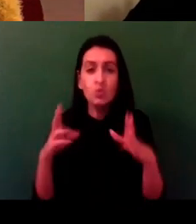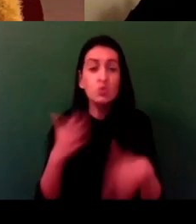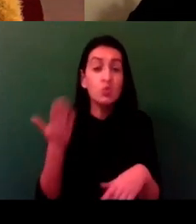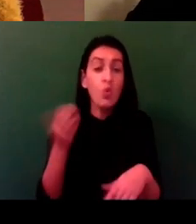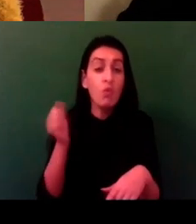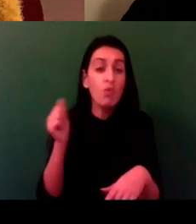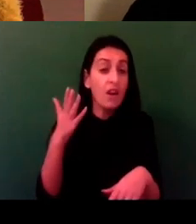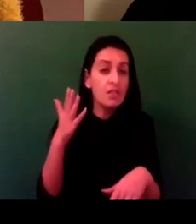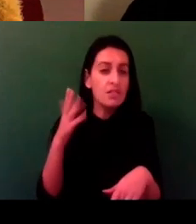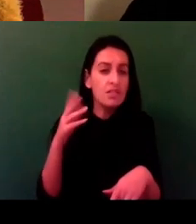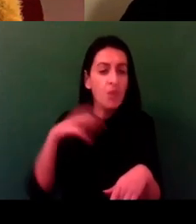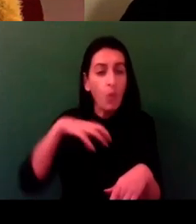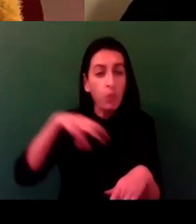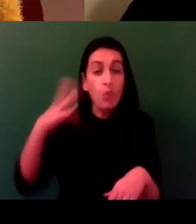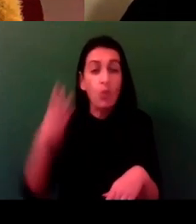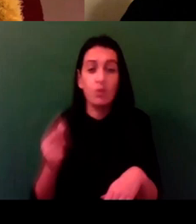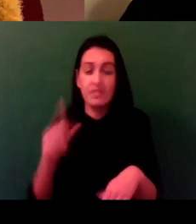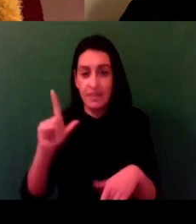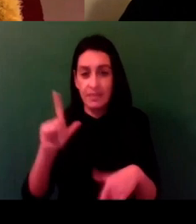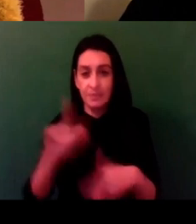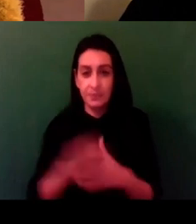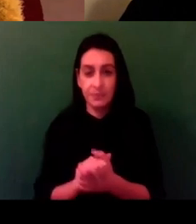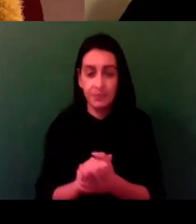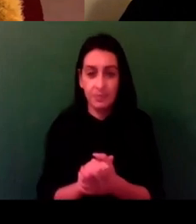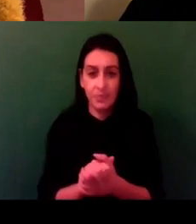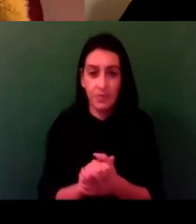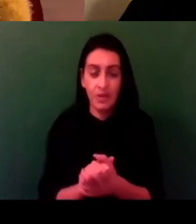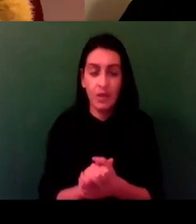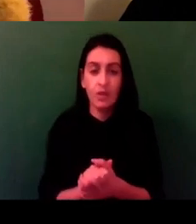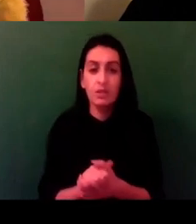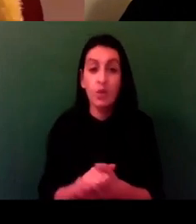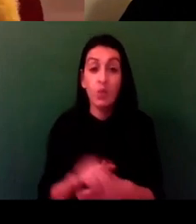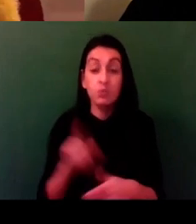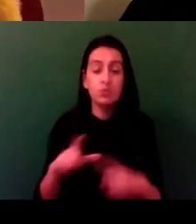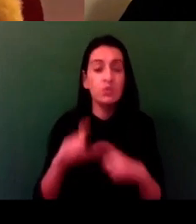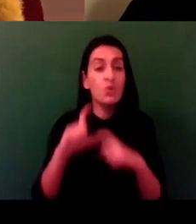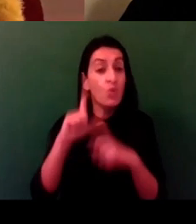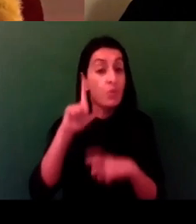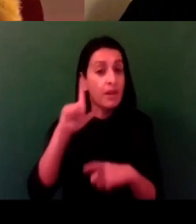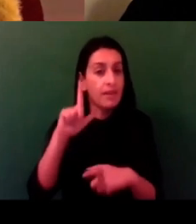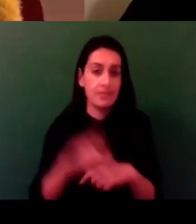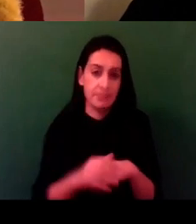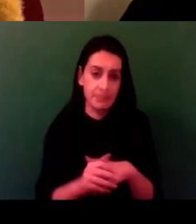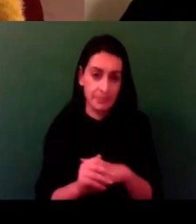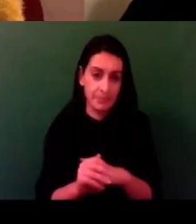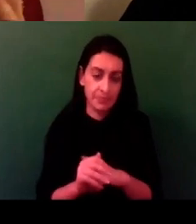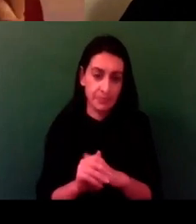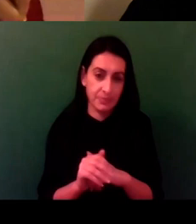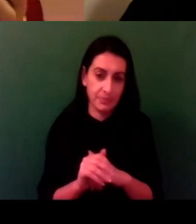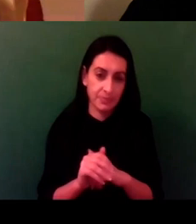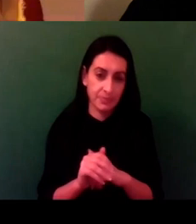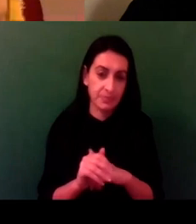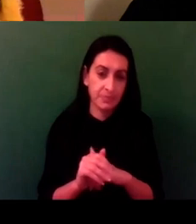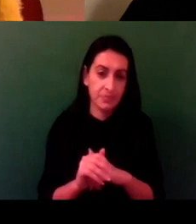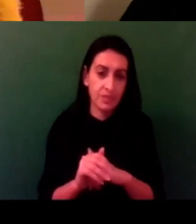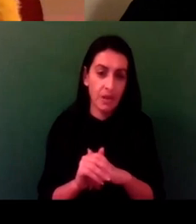Bu edinmiş olduğumuz kimlikler bizim sırtımızda bir yüktür. Bunu sorgulamadan, yani kapitalizmin yaratmış olduğu bu yükü sorgulamadan güncel sanat